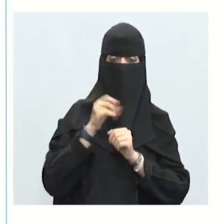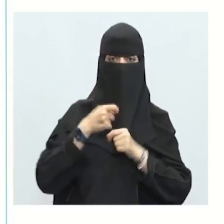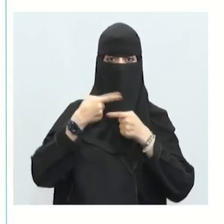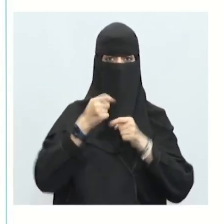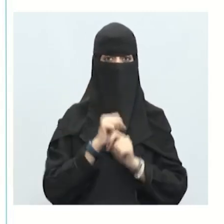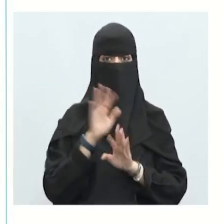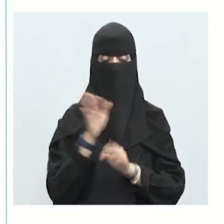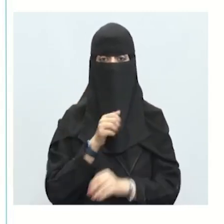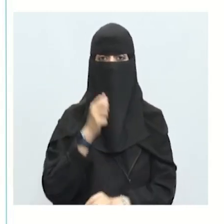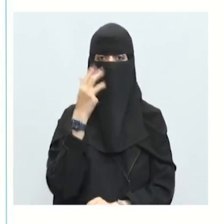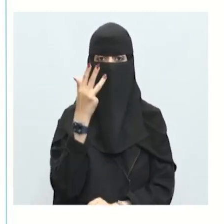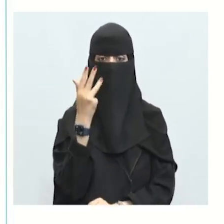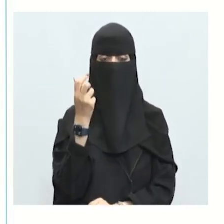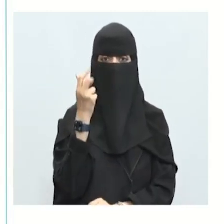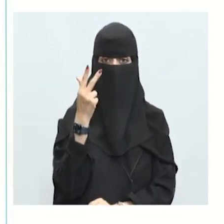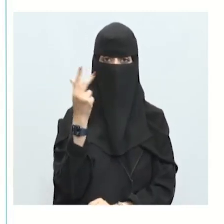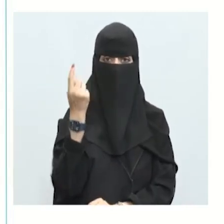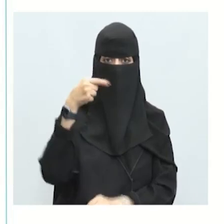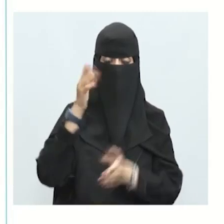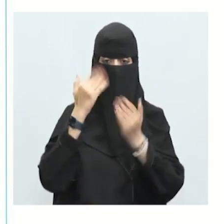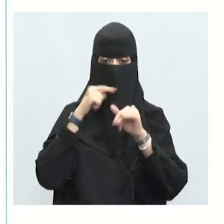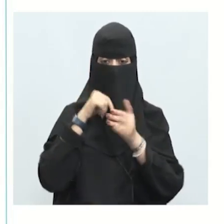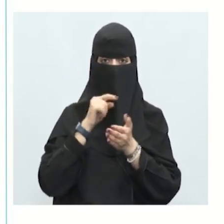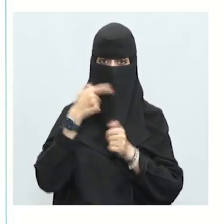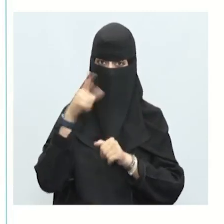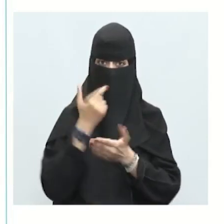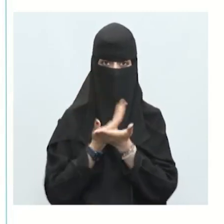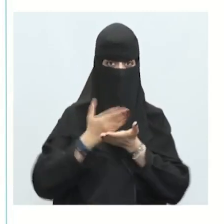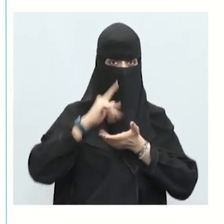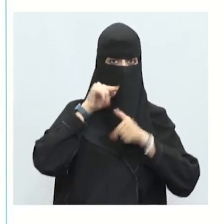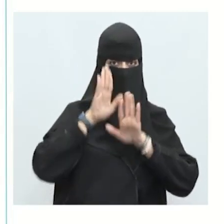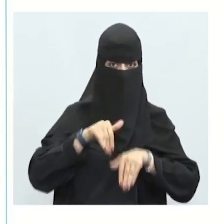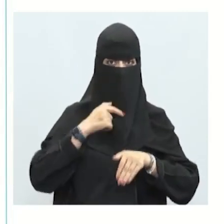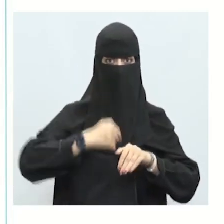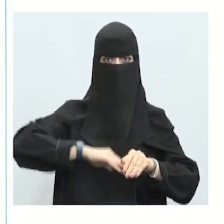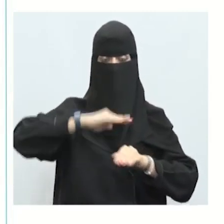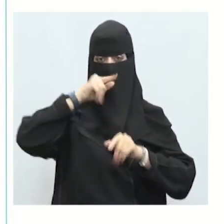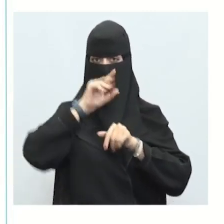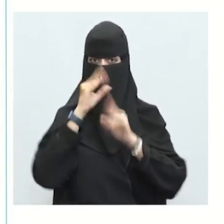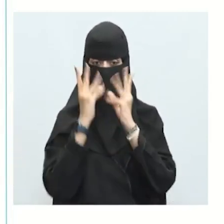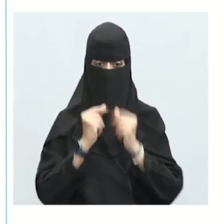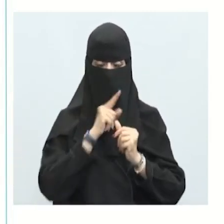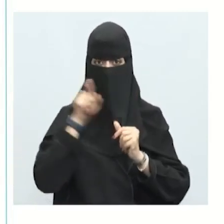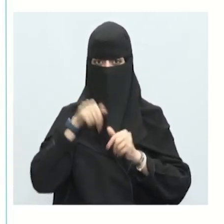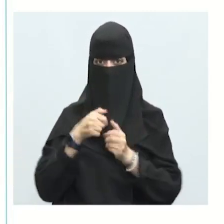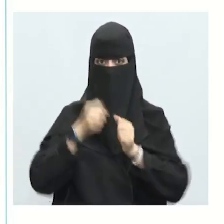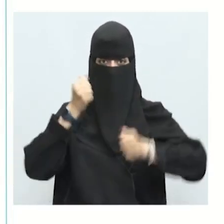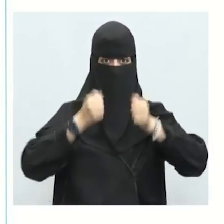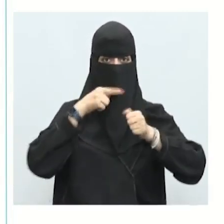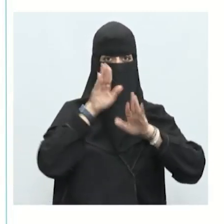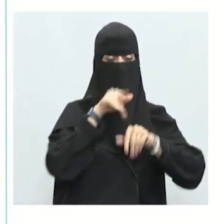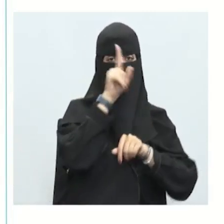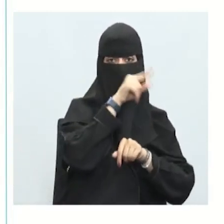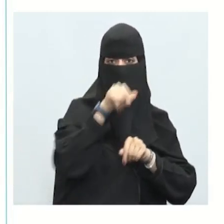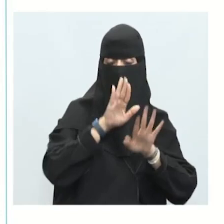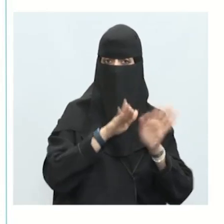كان ترو صحيح يتم طباعه عمرك مناسبا لقياده السياره اذا كان فولس او